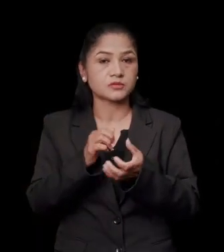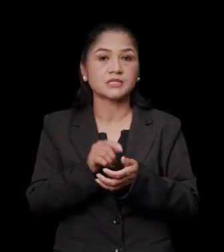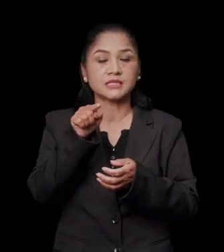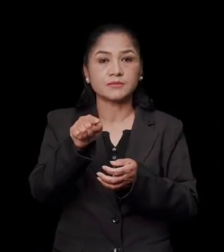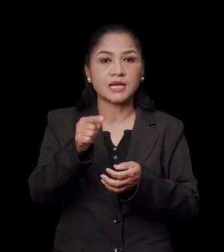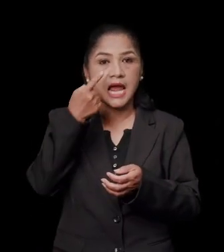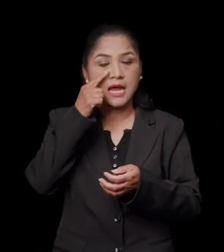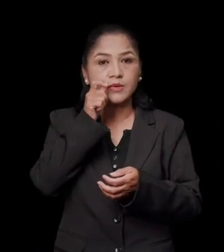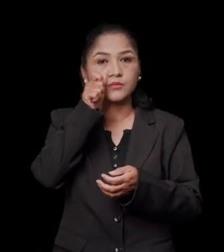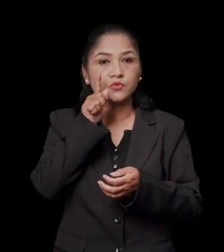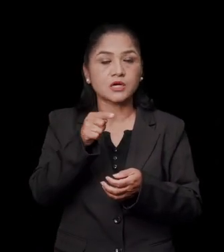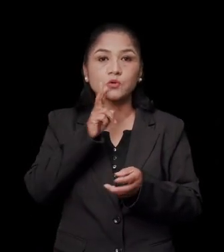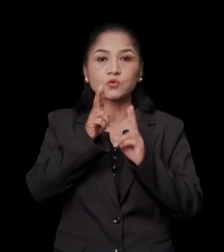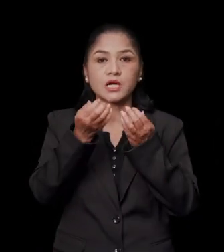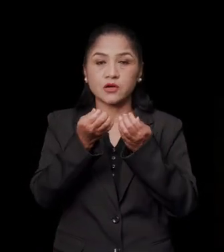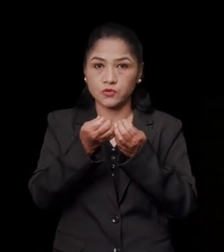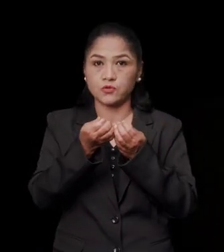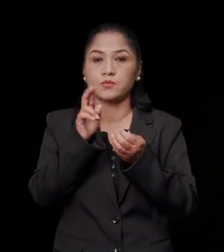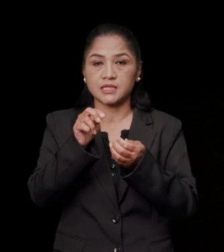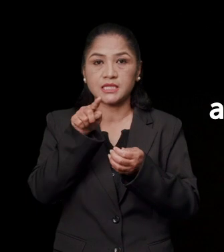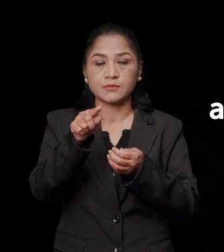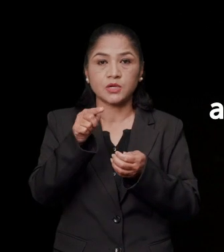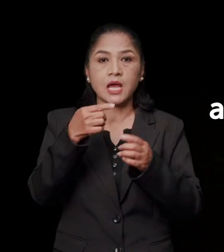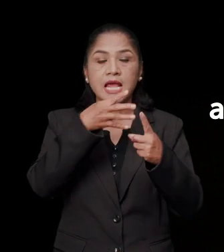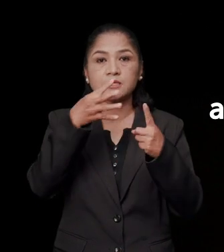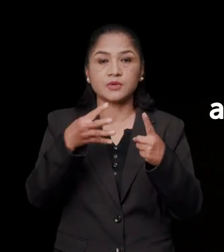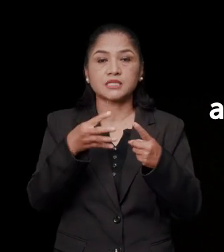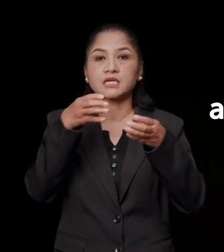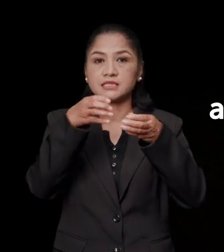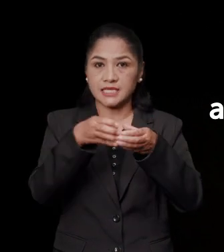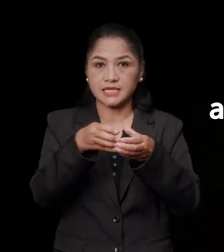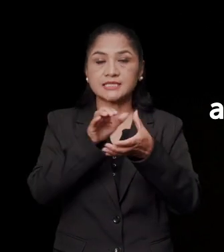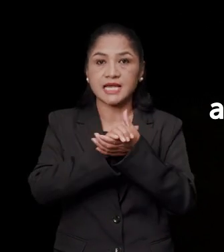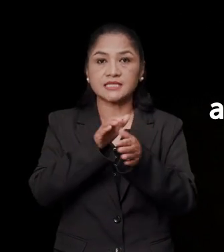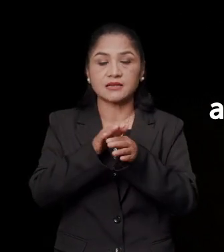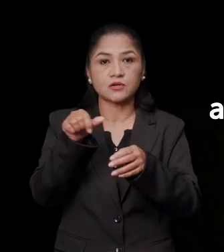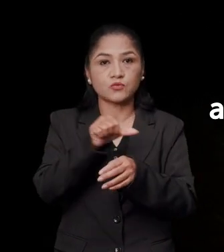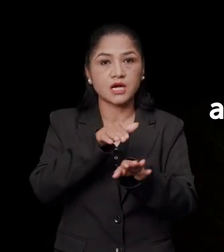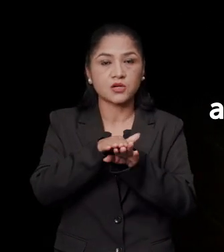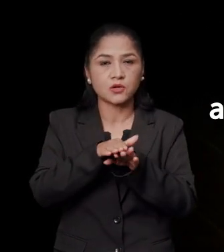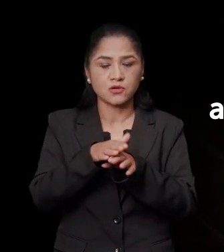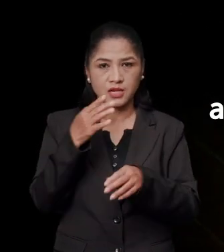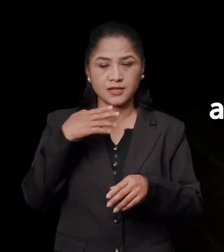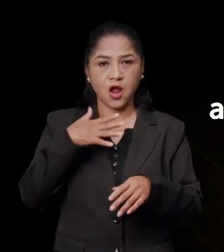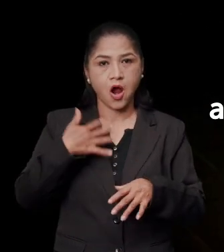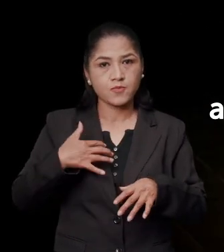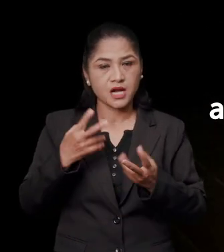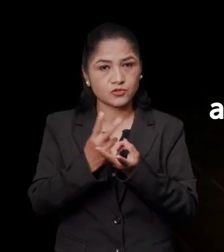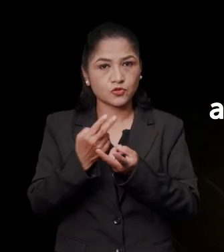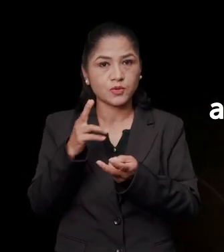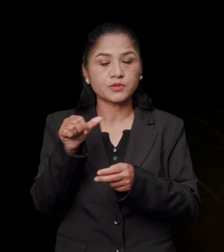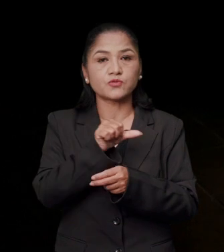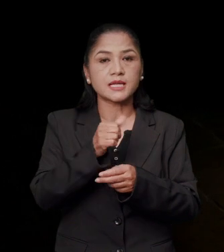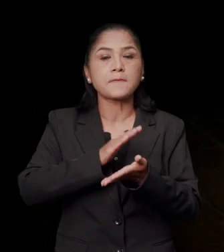पाउनेछौ। तिम्रा आमा बुबाको कुरा गर्नुपर्दा तिम्रा LGBTIQ+ साथीहरूप्रति उहाँहरूको हिचकिचाहट भए